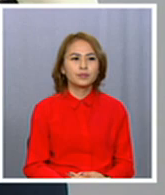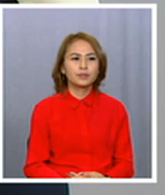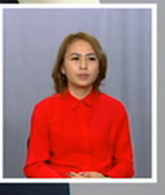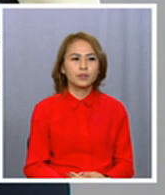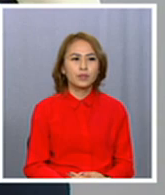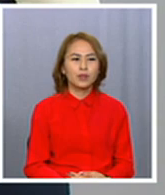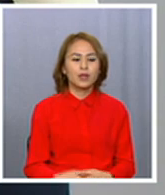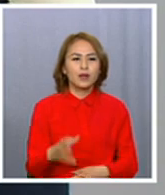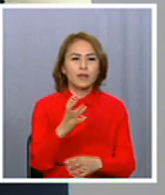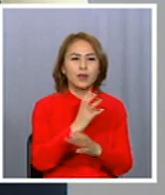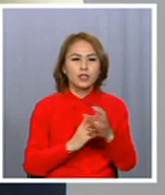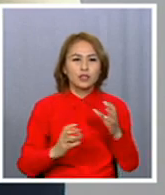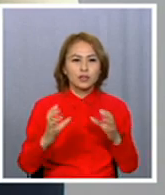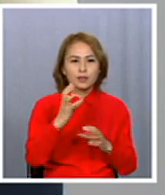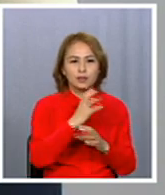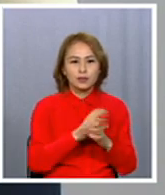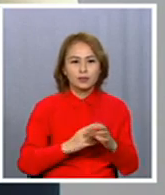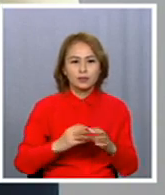вращение Земли,